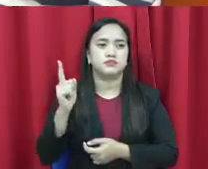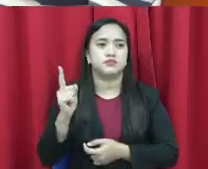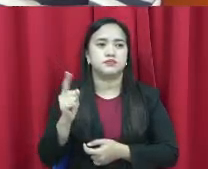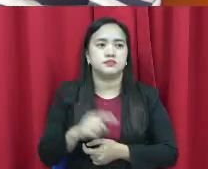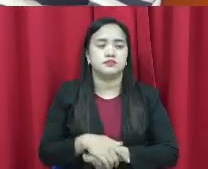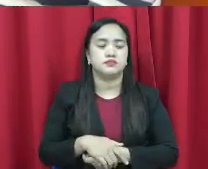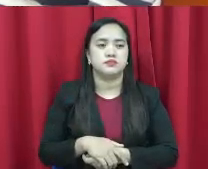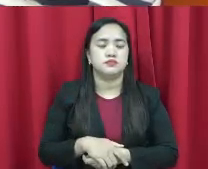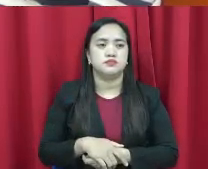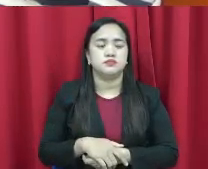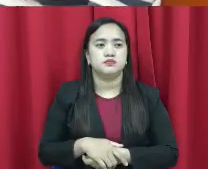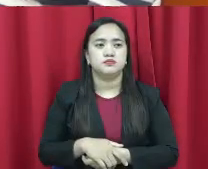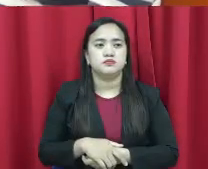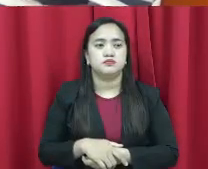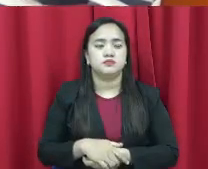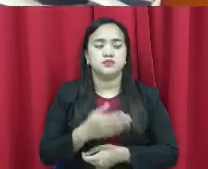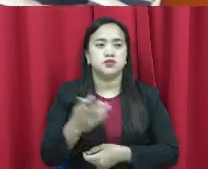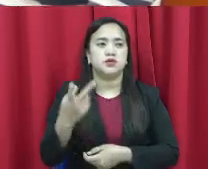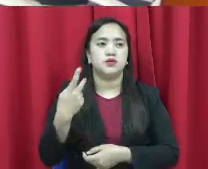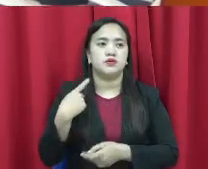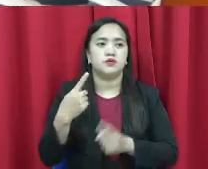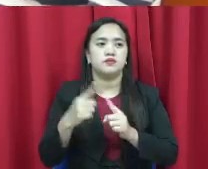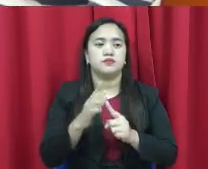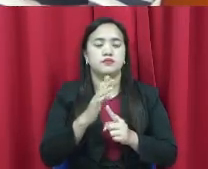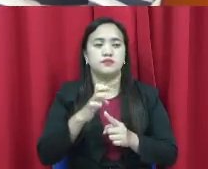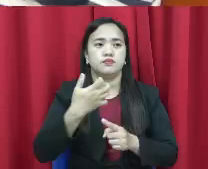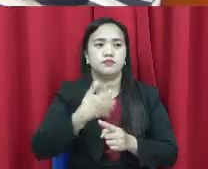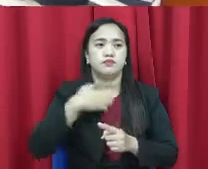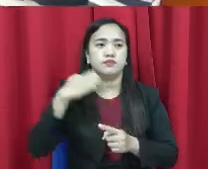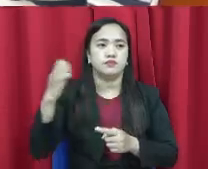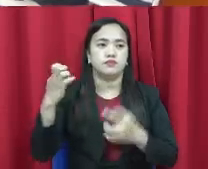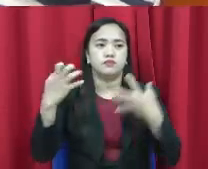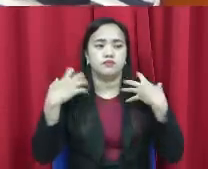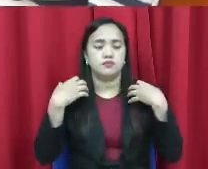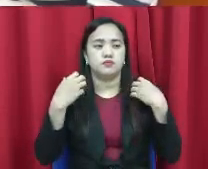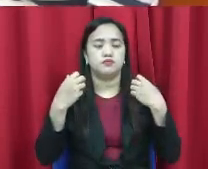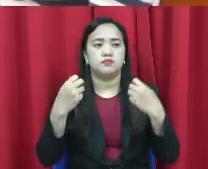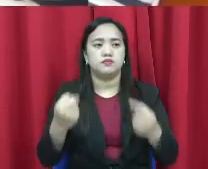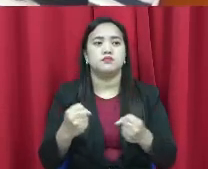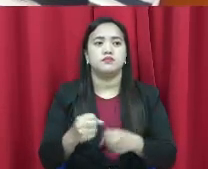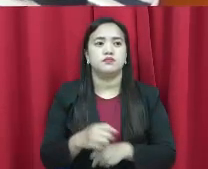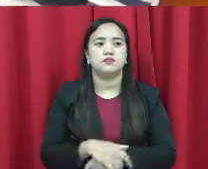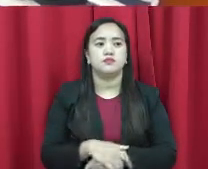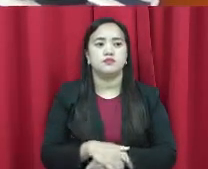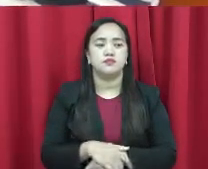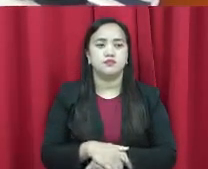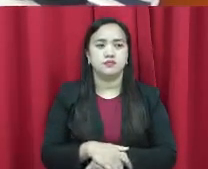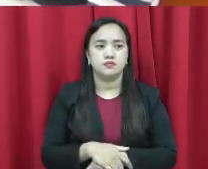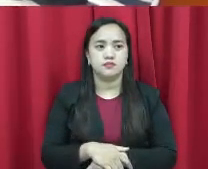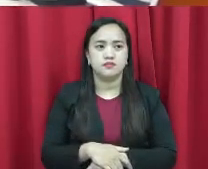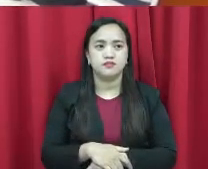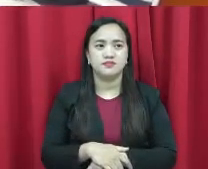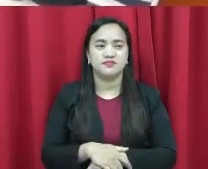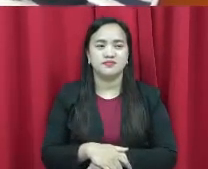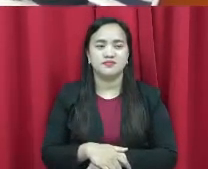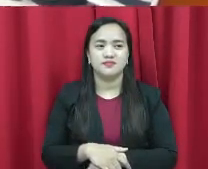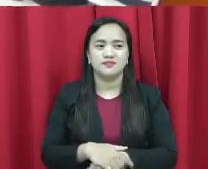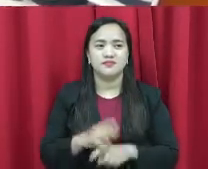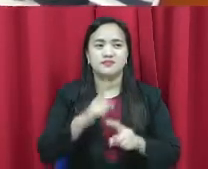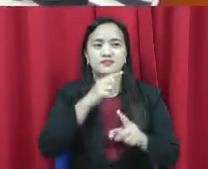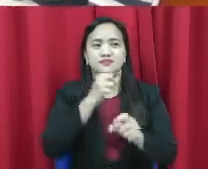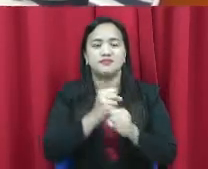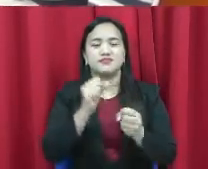tinandaan ko Is You have to be emotionally strong m siguro dahil alam niyang iyakin ako